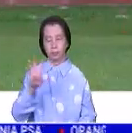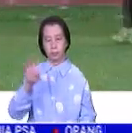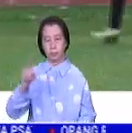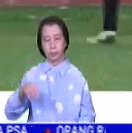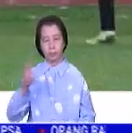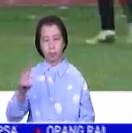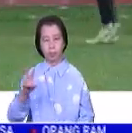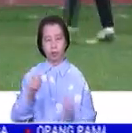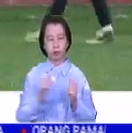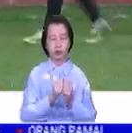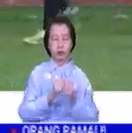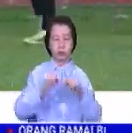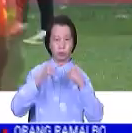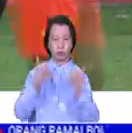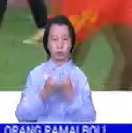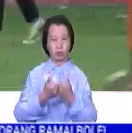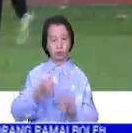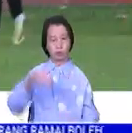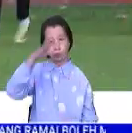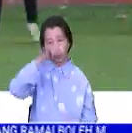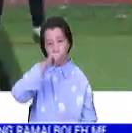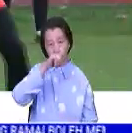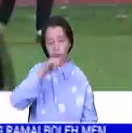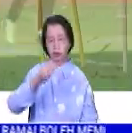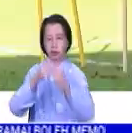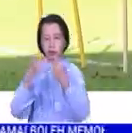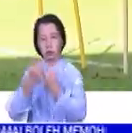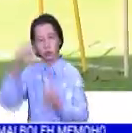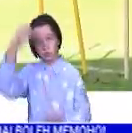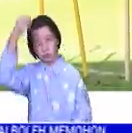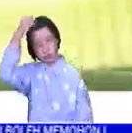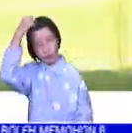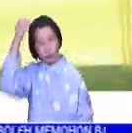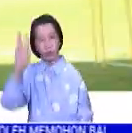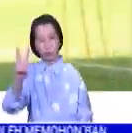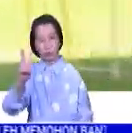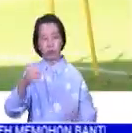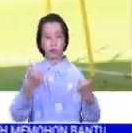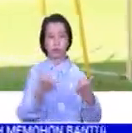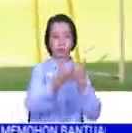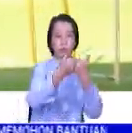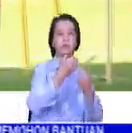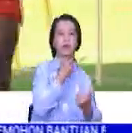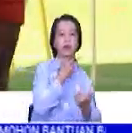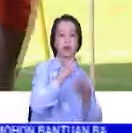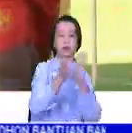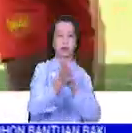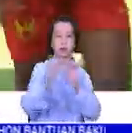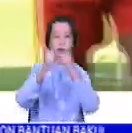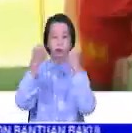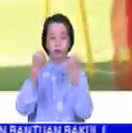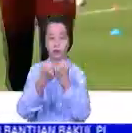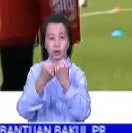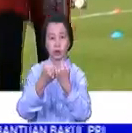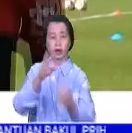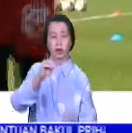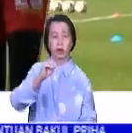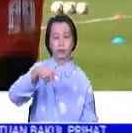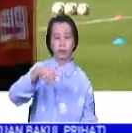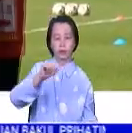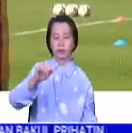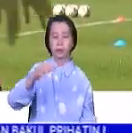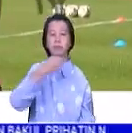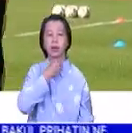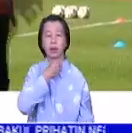di Stadium Hang Jebat. Sementara itu, pasukan Selangor FC 2 pula bertemu Perak dan menjadikan Stadium Majlis Pembandaran